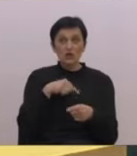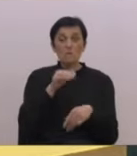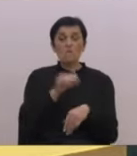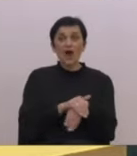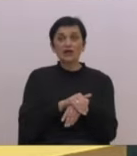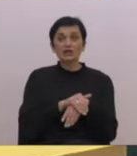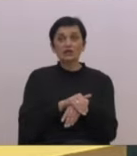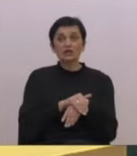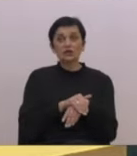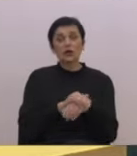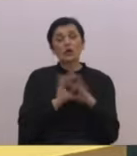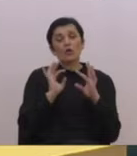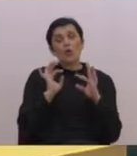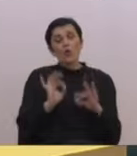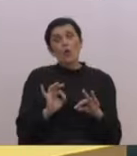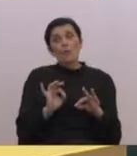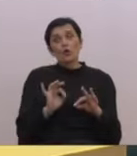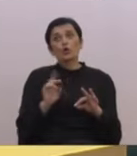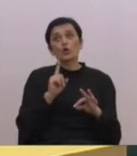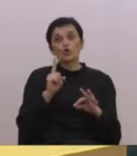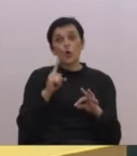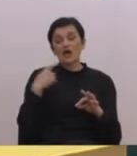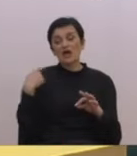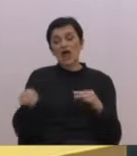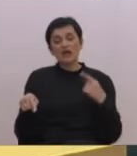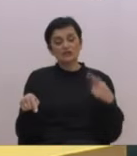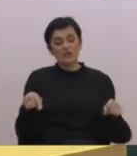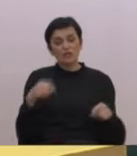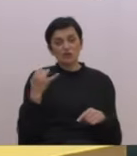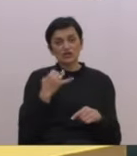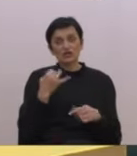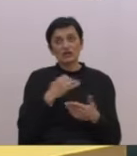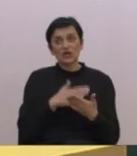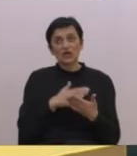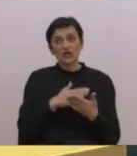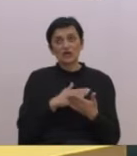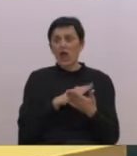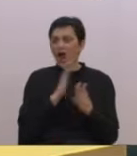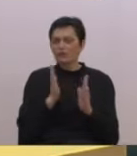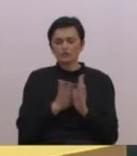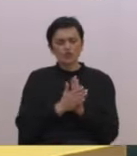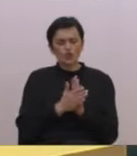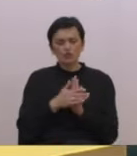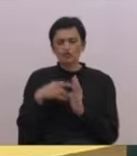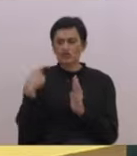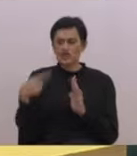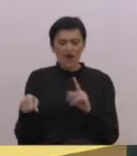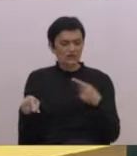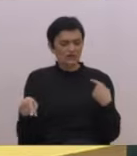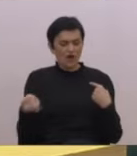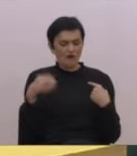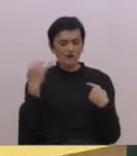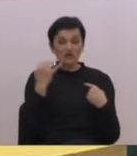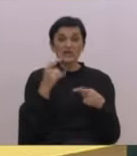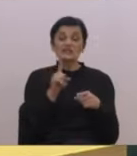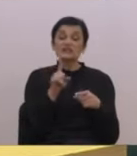ფაქტია, ობიექტური მოცემულობაა, რომ განსხვავებული ინტერესები გვაქვს. აი, აბსოლუტურად განსხვავებული ინტერესები გვაქვს. სადღაც